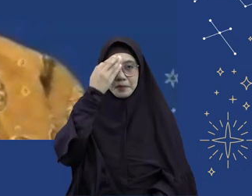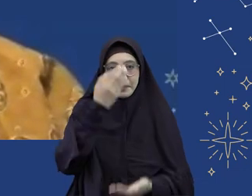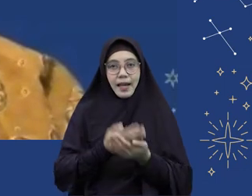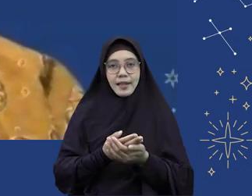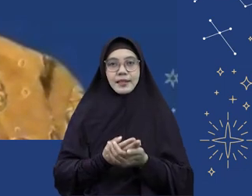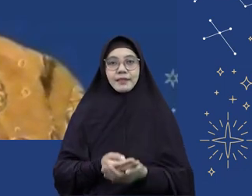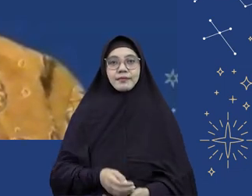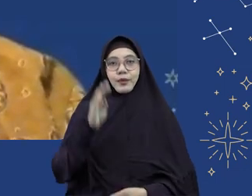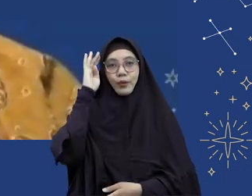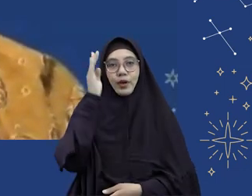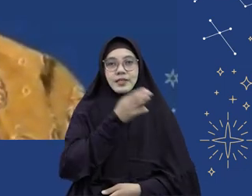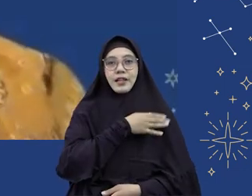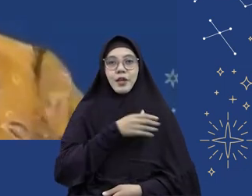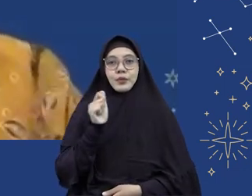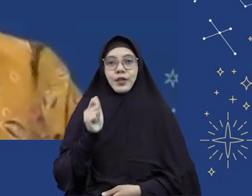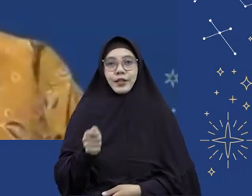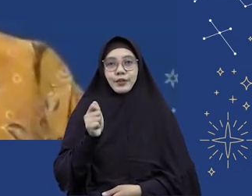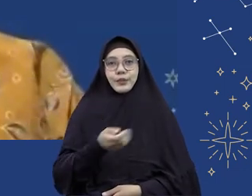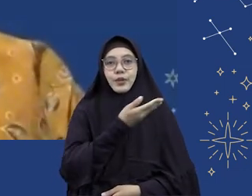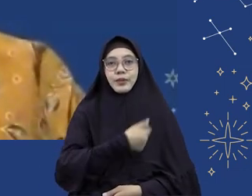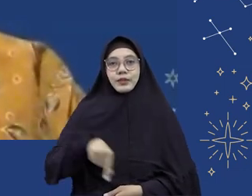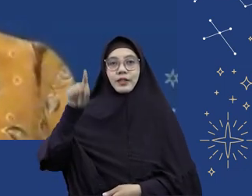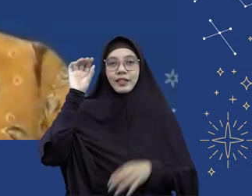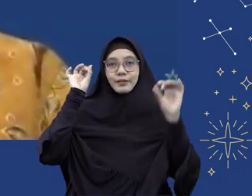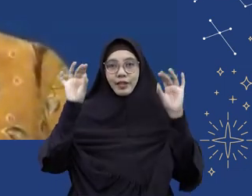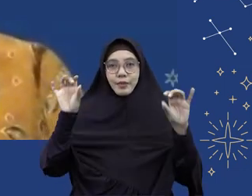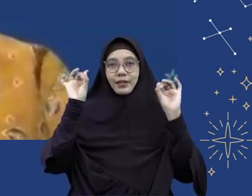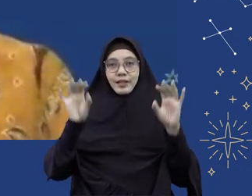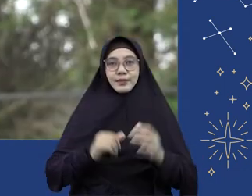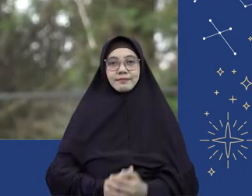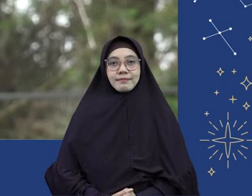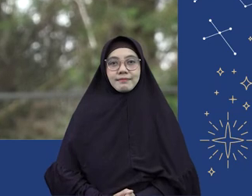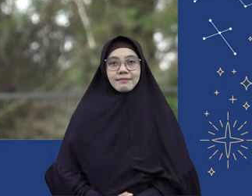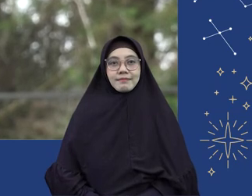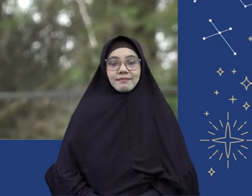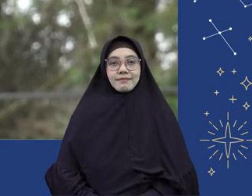wabillah wassalamualaikum warahmatullahi wabarakatuh